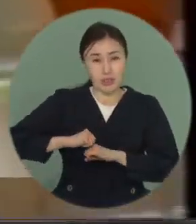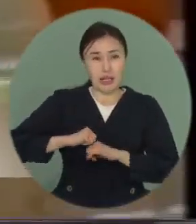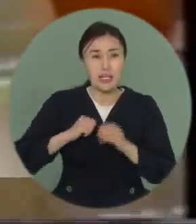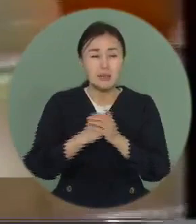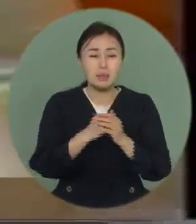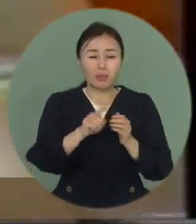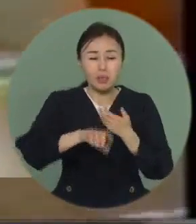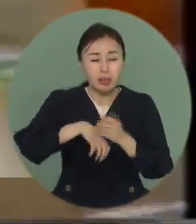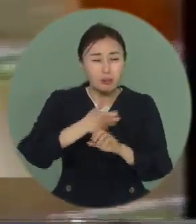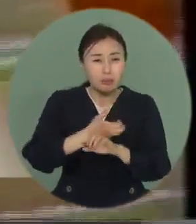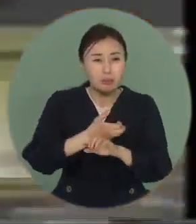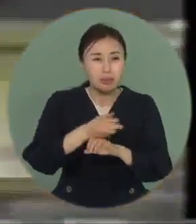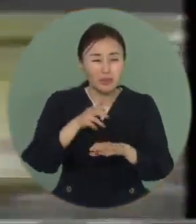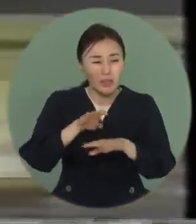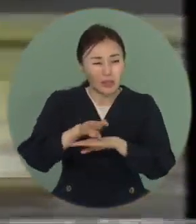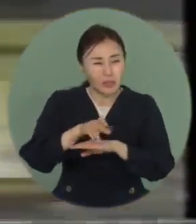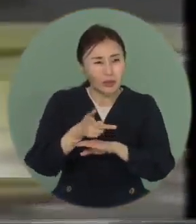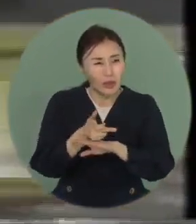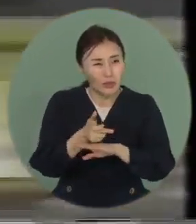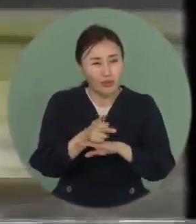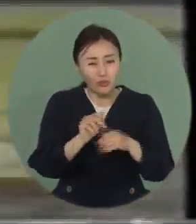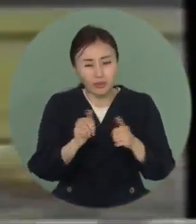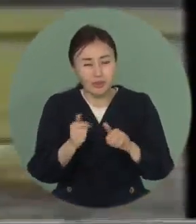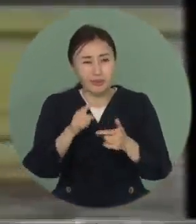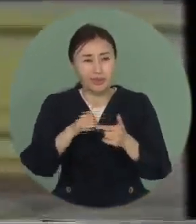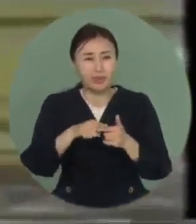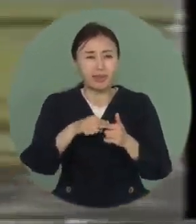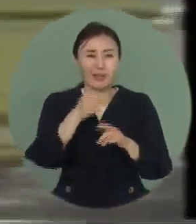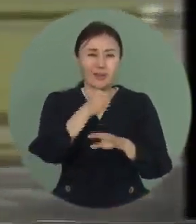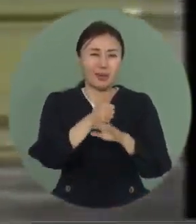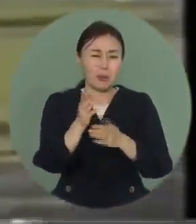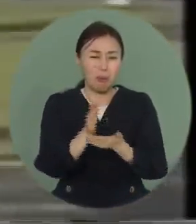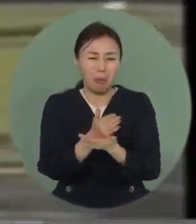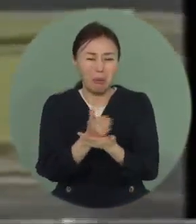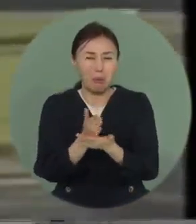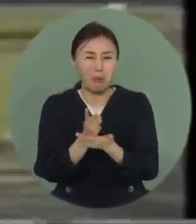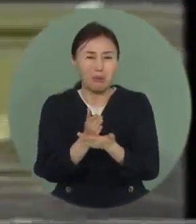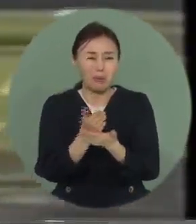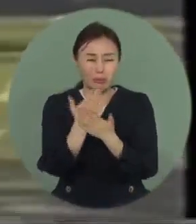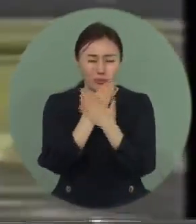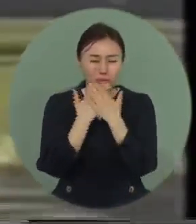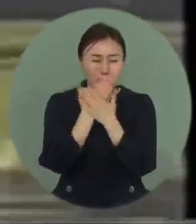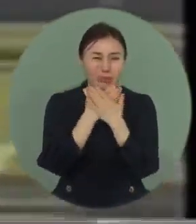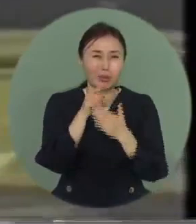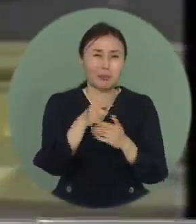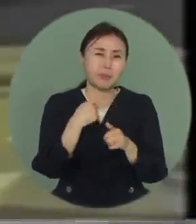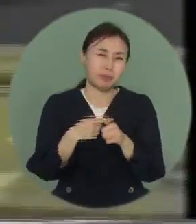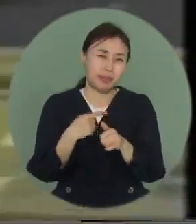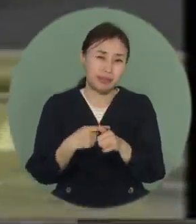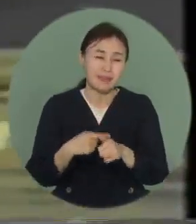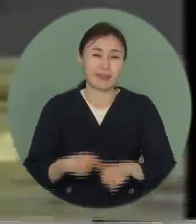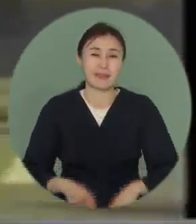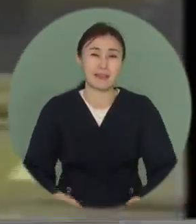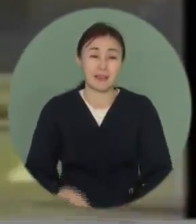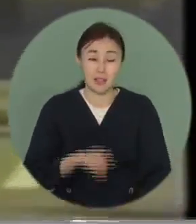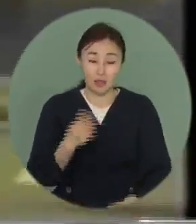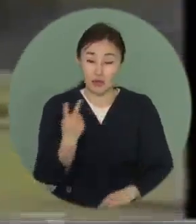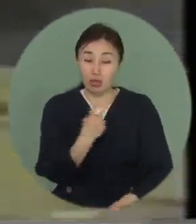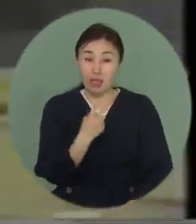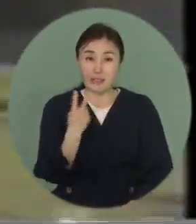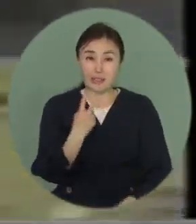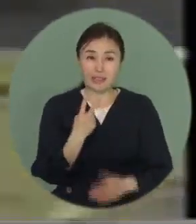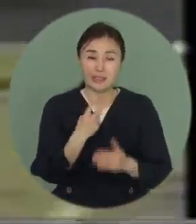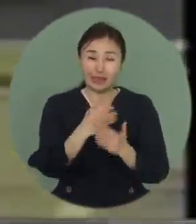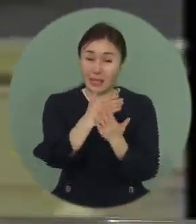개군 장갑차에 깔렸는지 두고 내지 못한 보고서의 내용이 비판 대상입니다이 두 가지